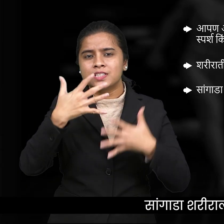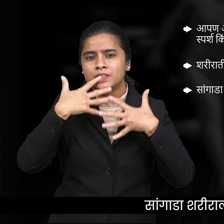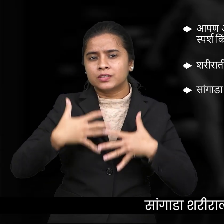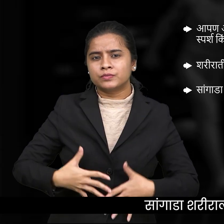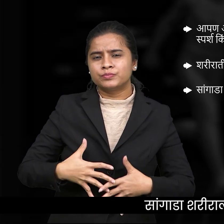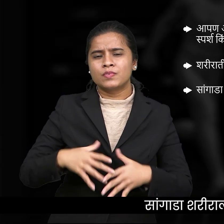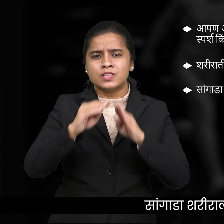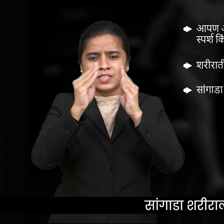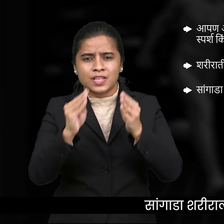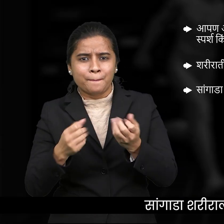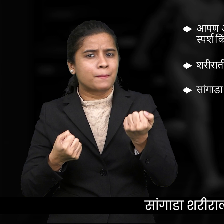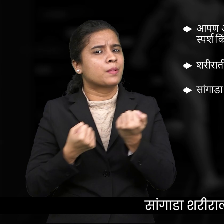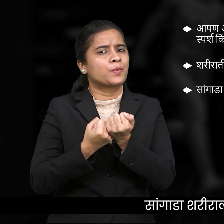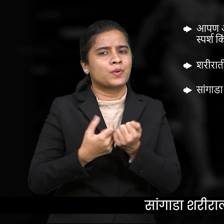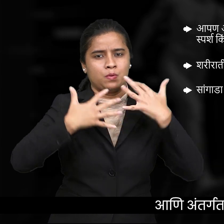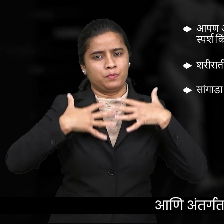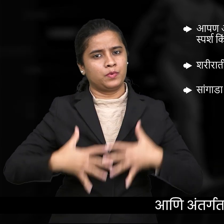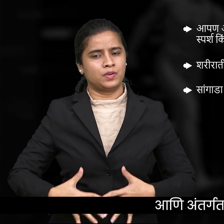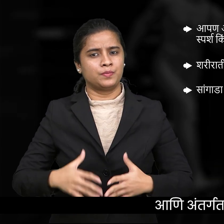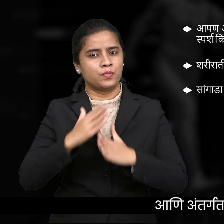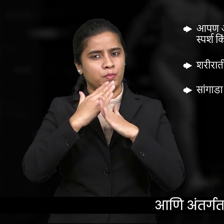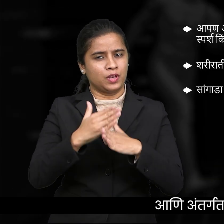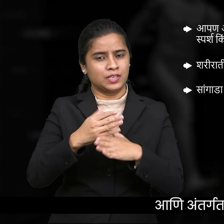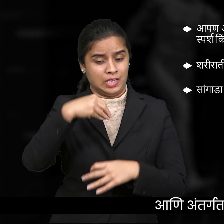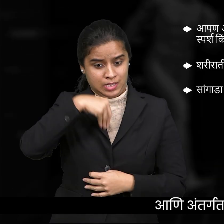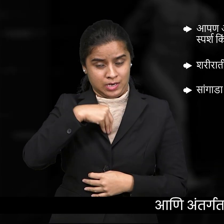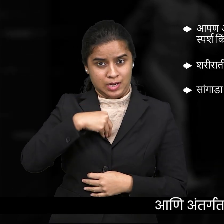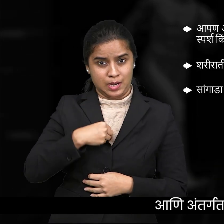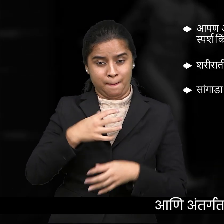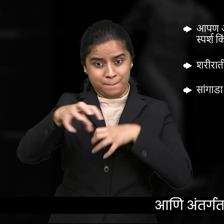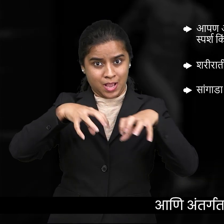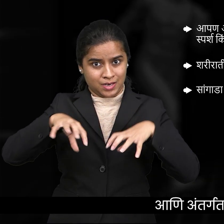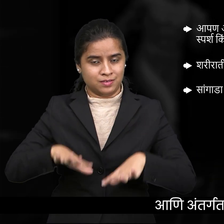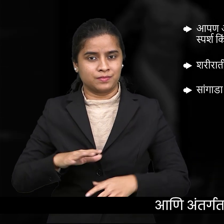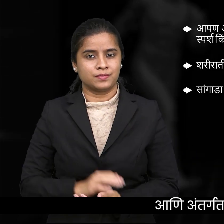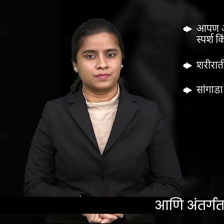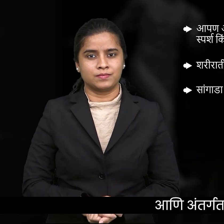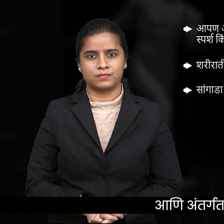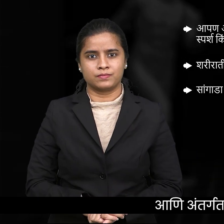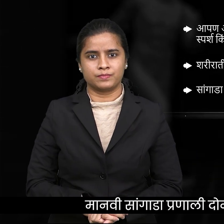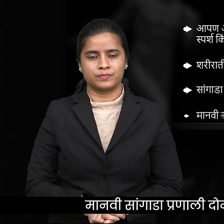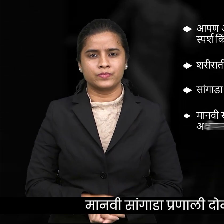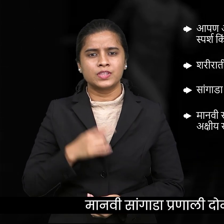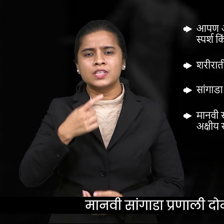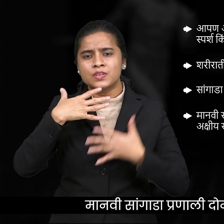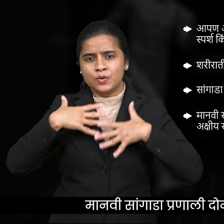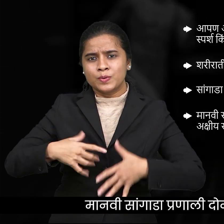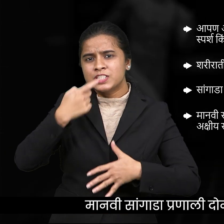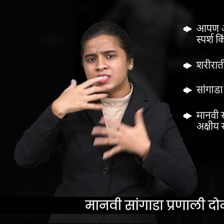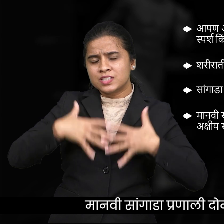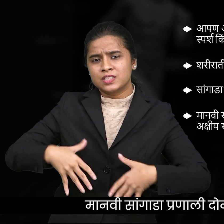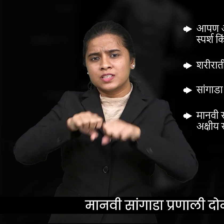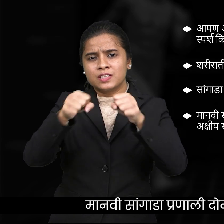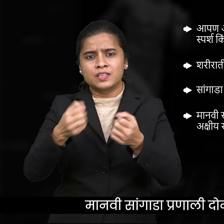सांगाडा शरीराला आकार आणि आधार देतो आणि अंतर्गत अवयवांचे संरक्षण करतो. मानवी सांगाडा